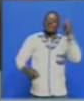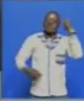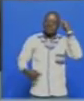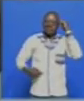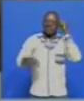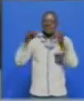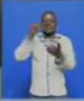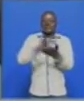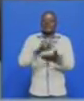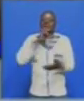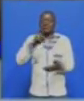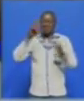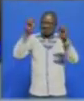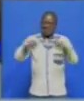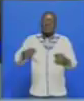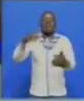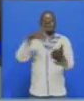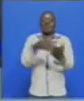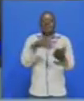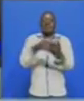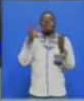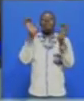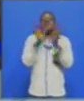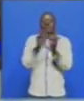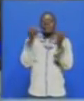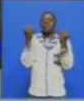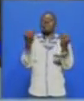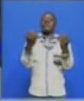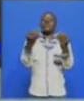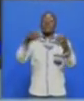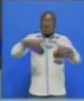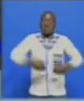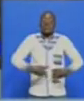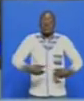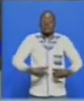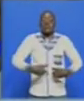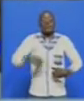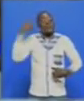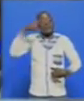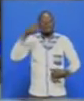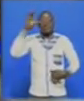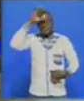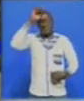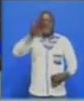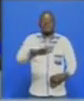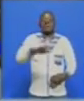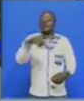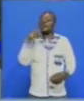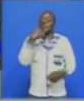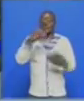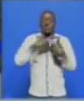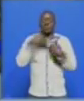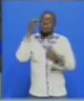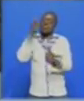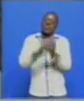aubaine de pouvoir encore toucher le maximum de jeunes, je dis bien de jeunes et d'adolescents, qui encore ont des problèmes